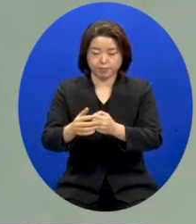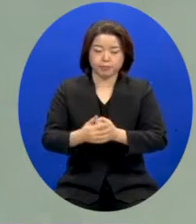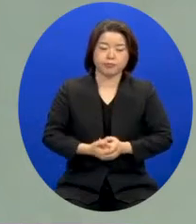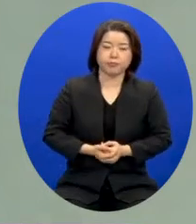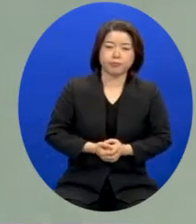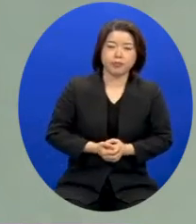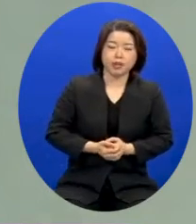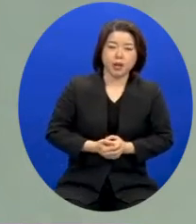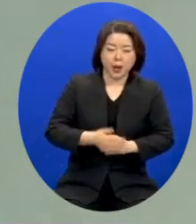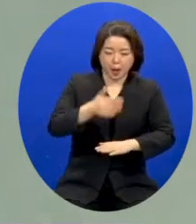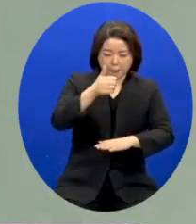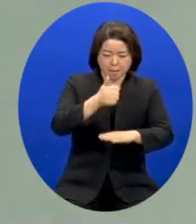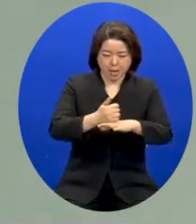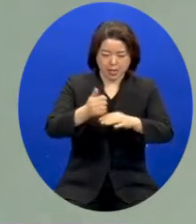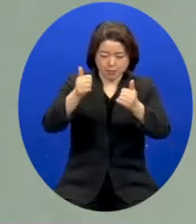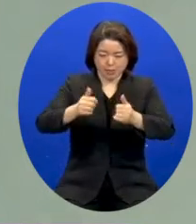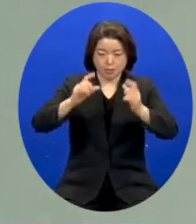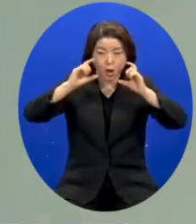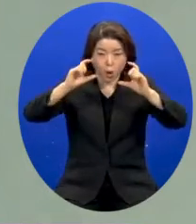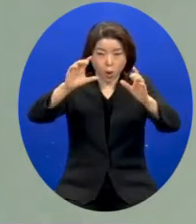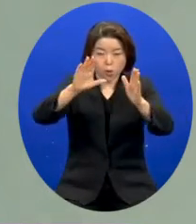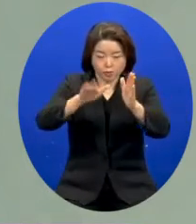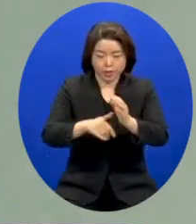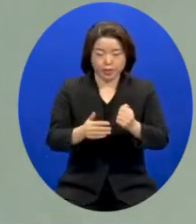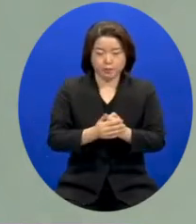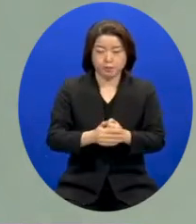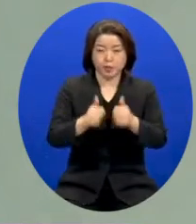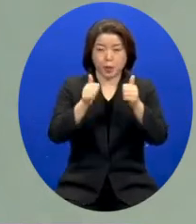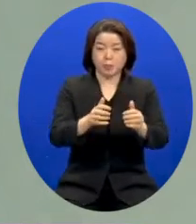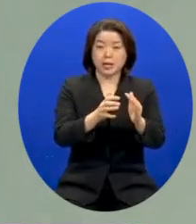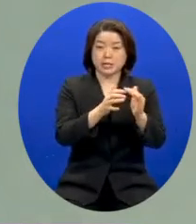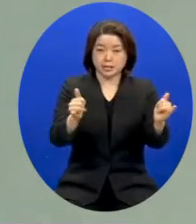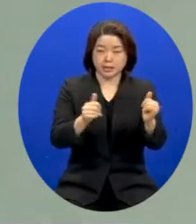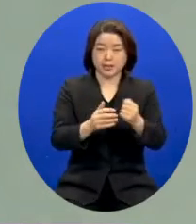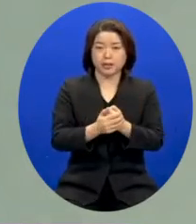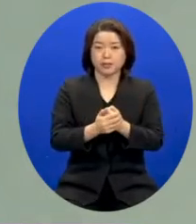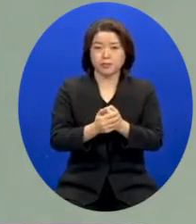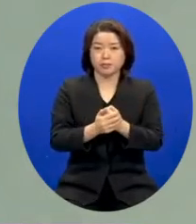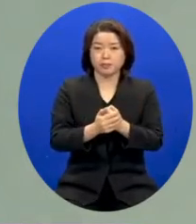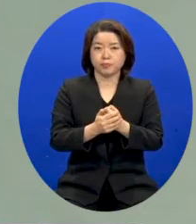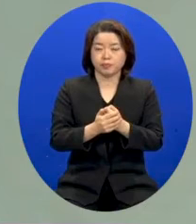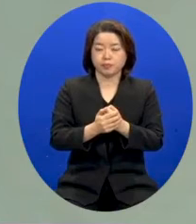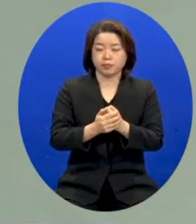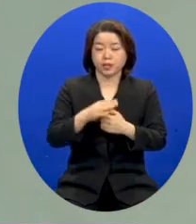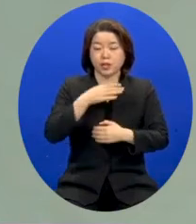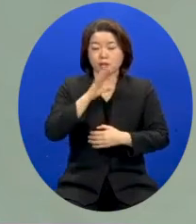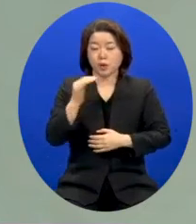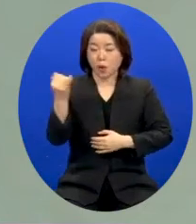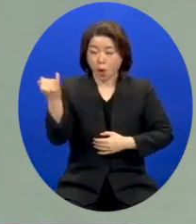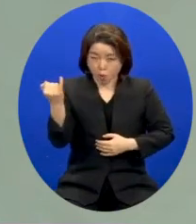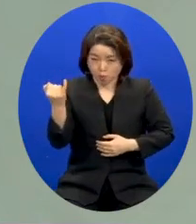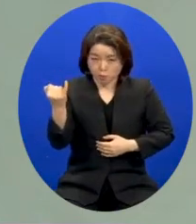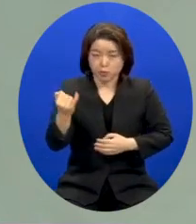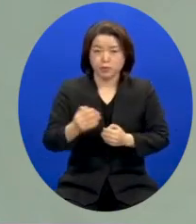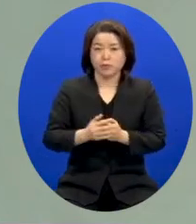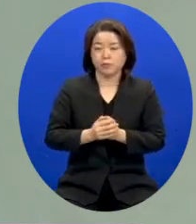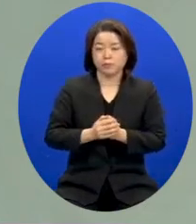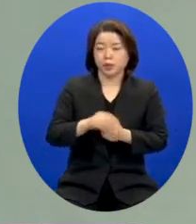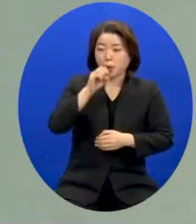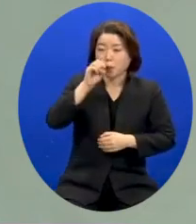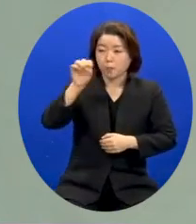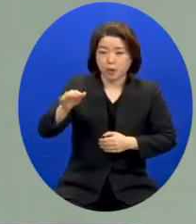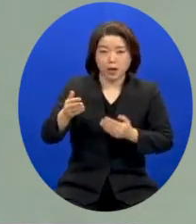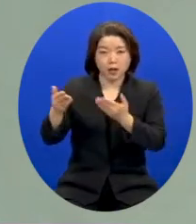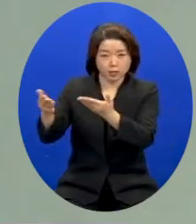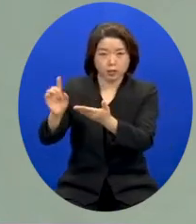재판하는 마지막 선고하는 때 판사가 그 노 부인에게 그렇게